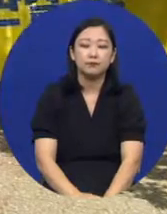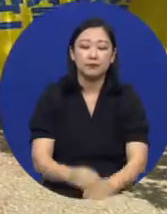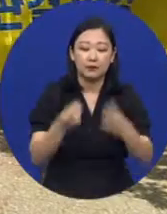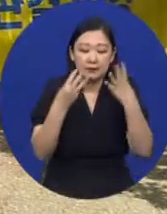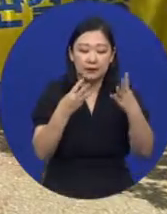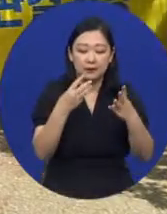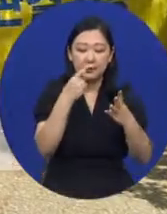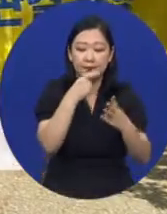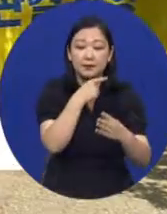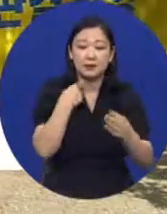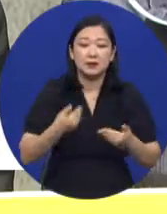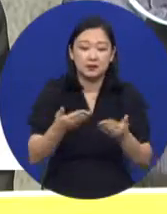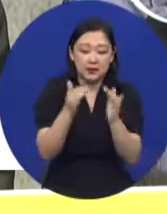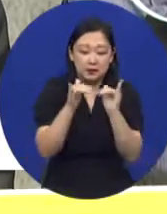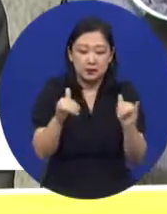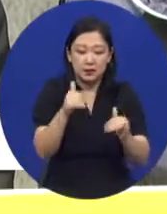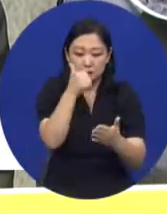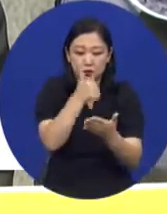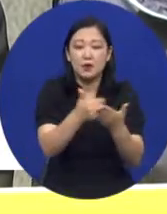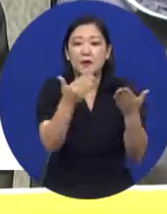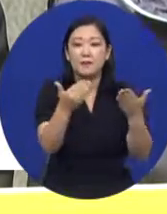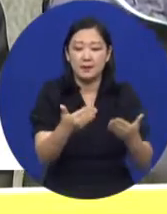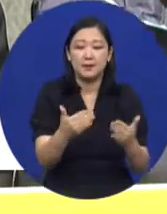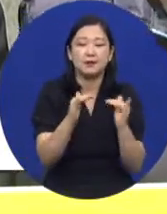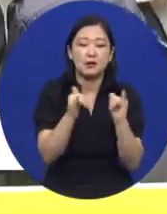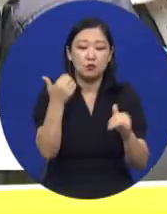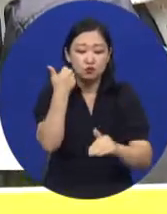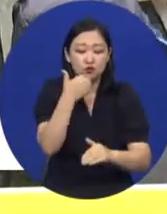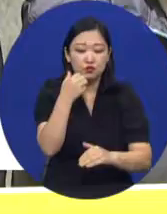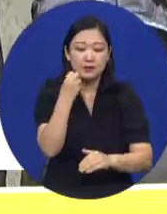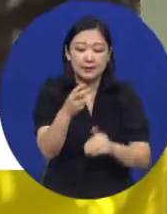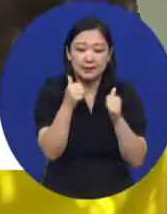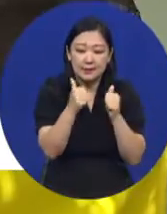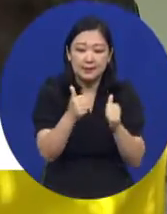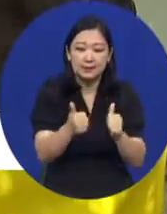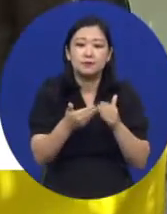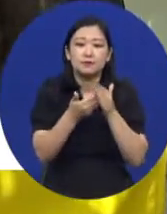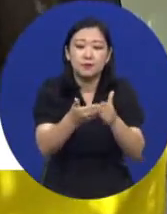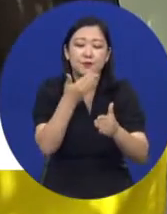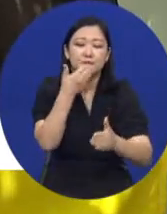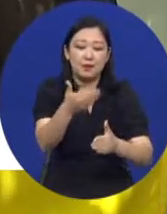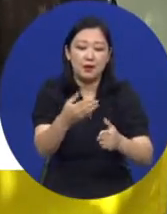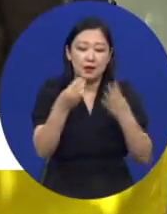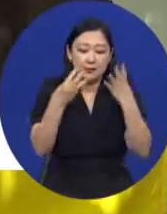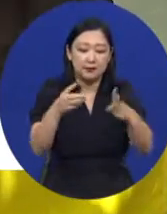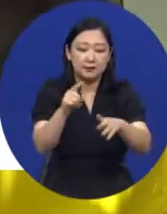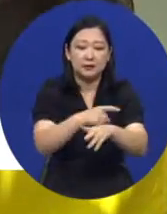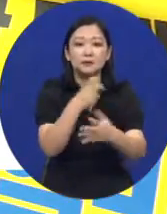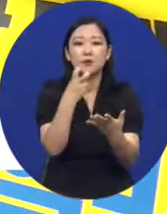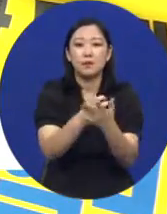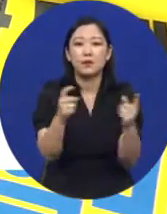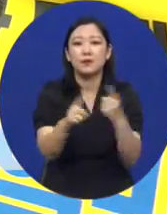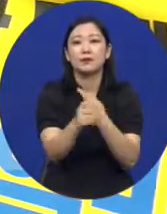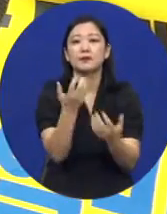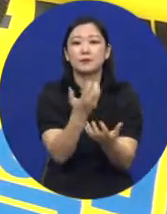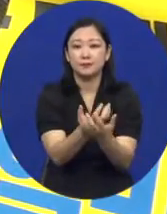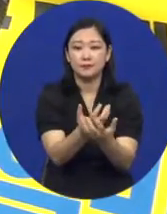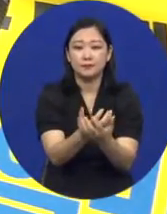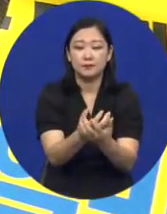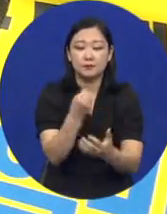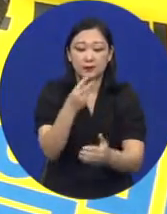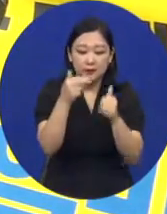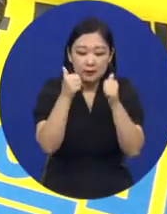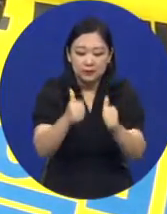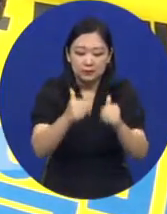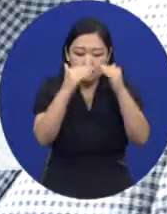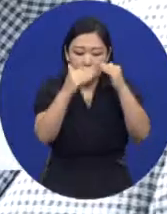4.3 희생자로 유죄 판결을 받은 수용인이면 누구나 재심을 청구할 수 있도록 한 4.3 특별법 개정안. 재심